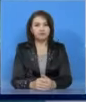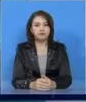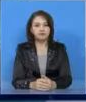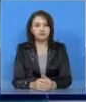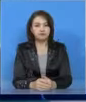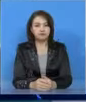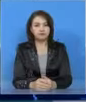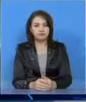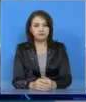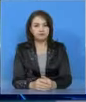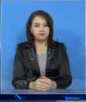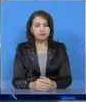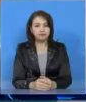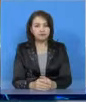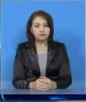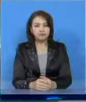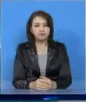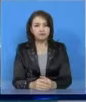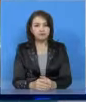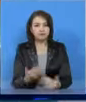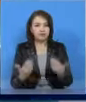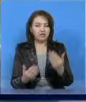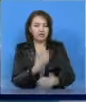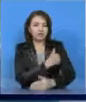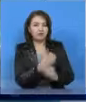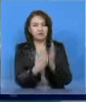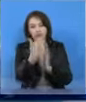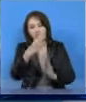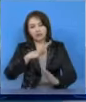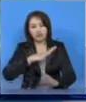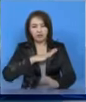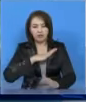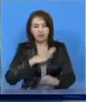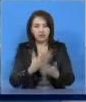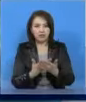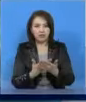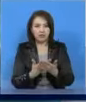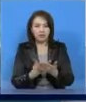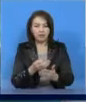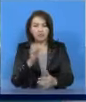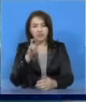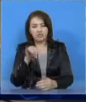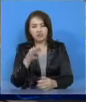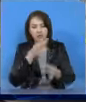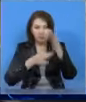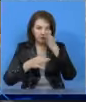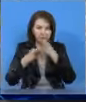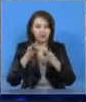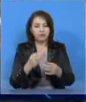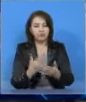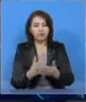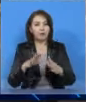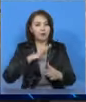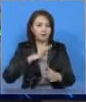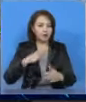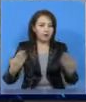ішеміз, келесі күні қараймыз денсаулығымызды. Егер температура болатын болса, онда парацетамол ішеміз, жақсы ма? Індет бас